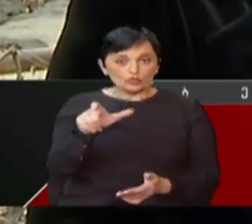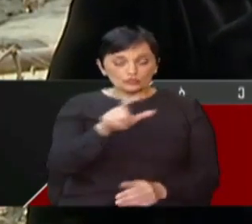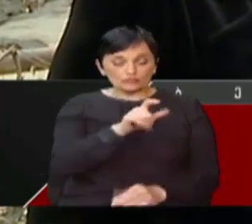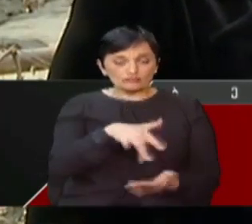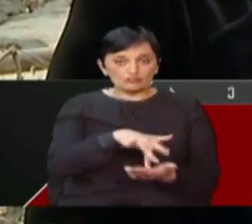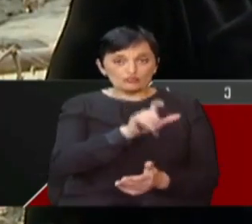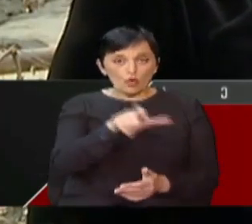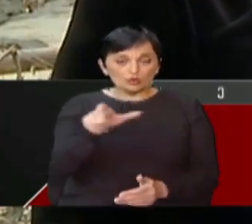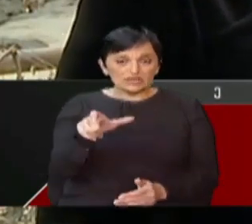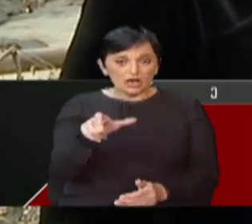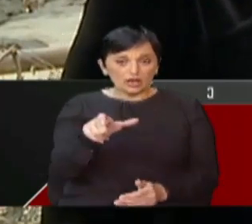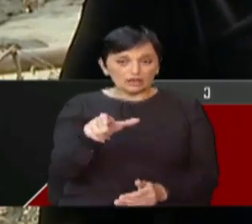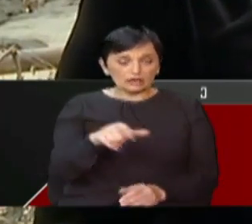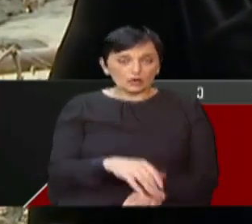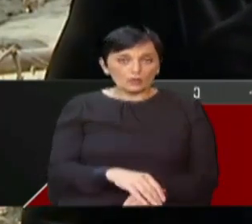მოსახლეობა ახდენდა